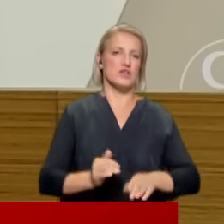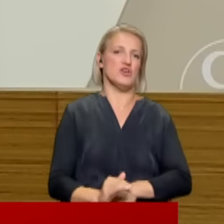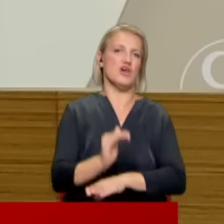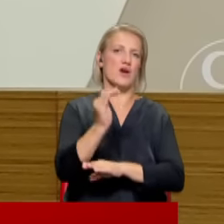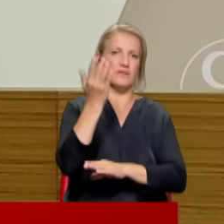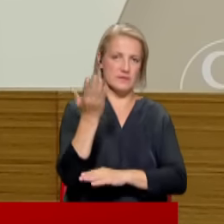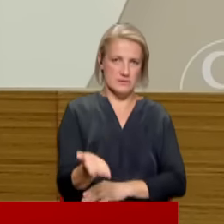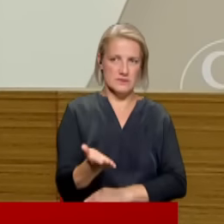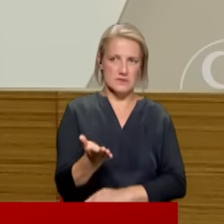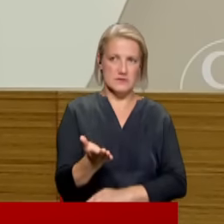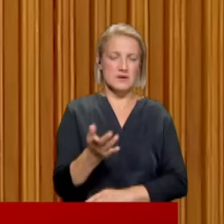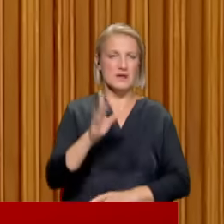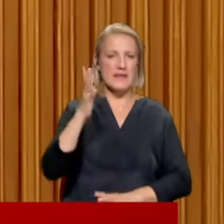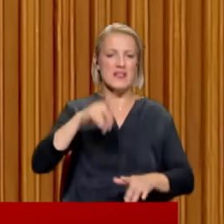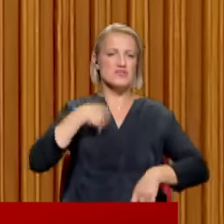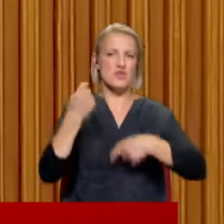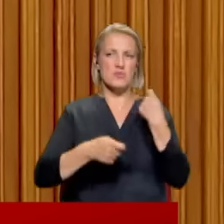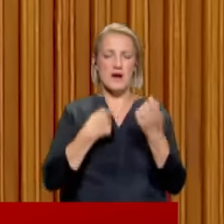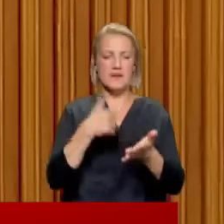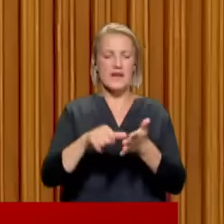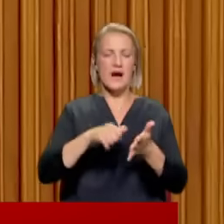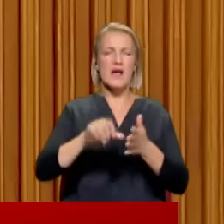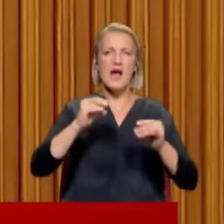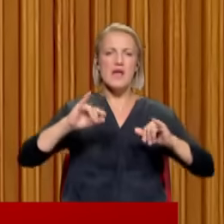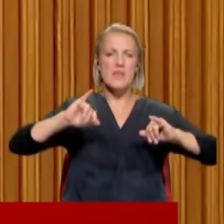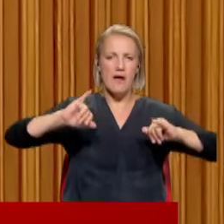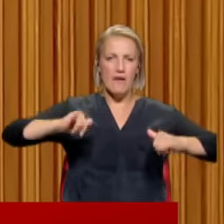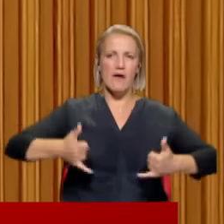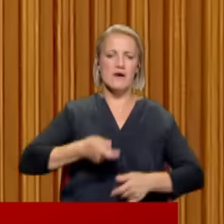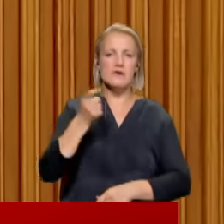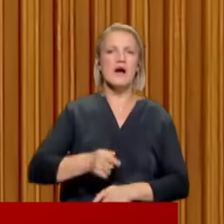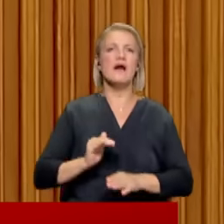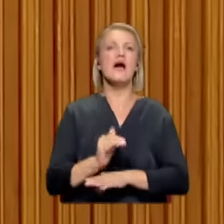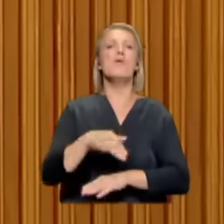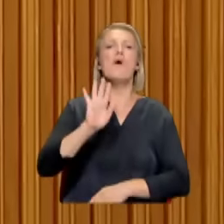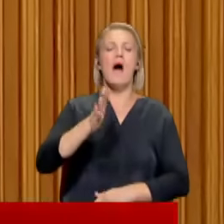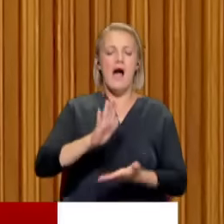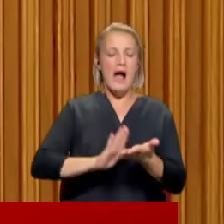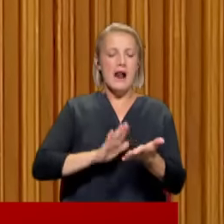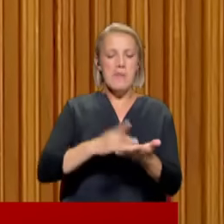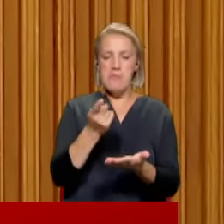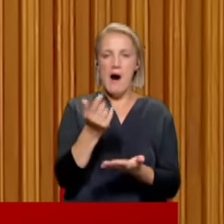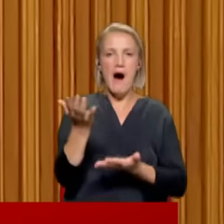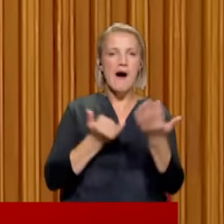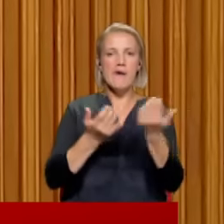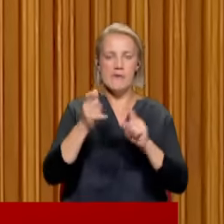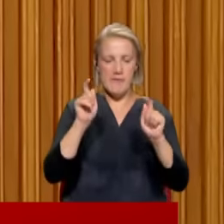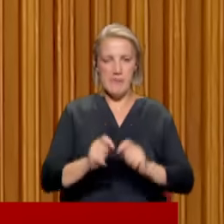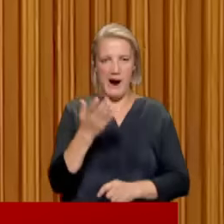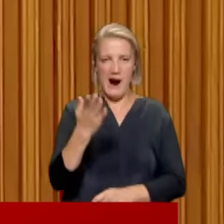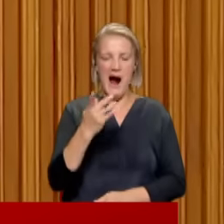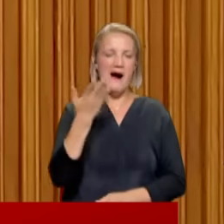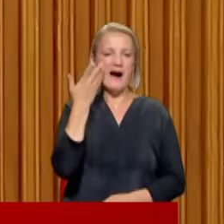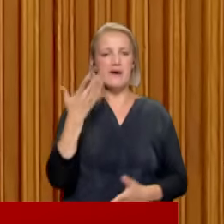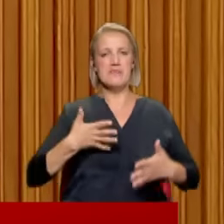iddia etmesi deli açmasıdır tarihin en ağır şartlarını yaşamıyorsanız elinizdeki parayla alışveriş yaparken